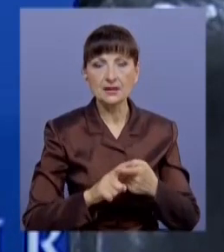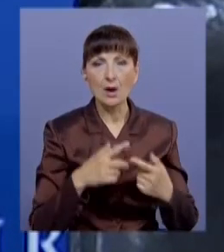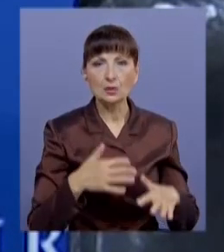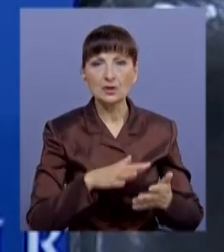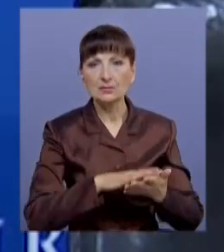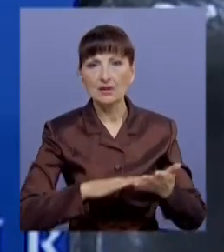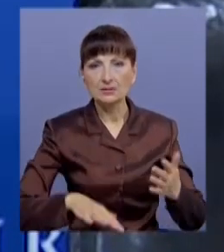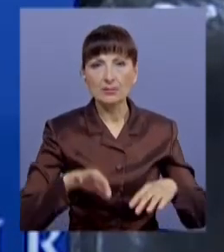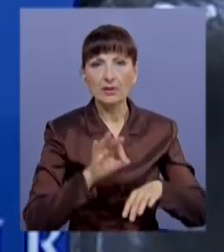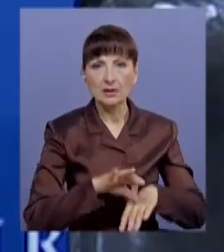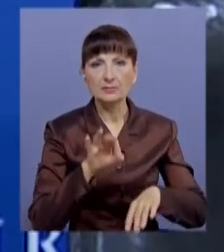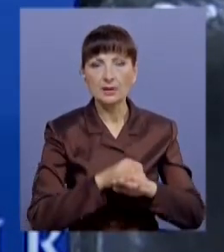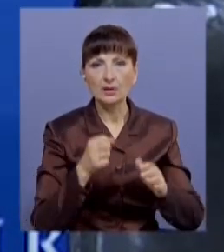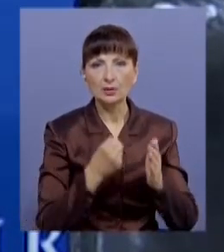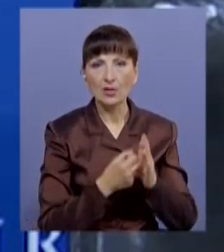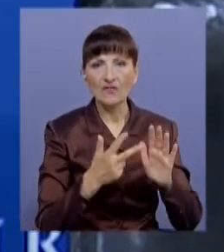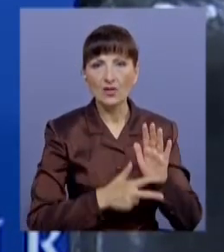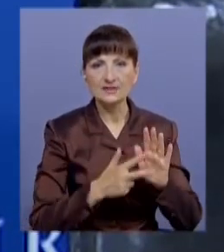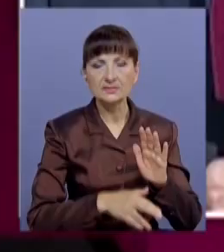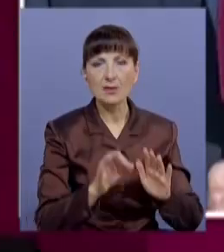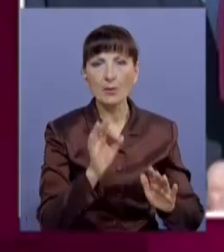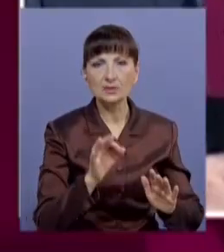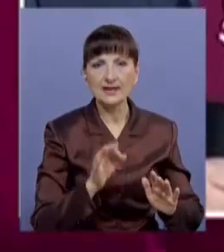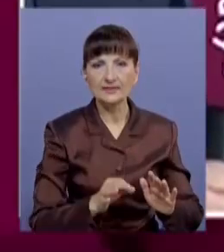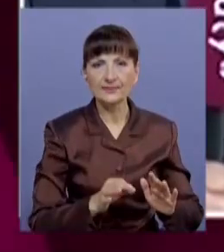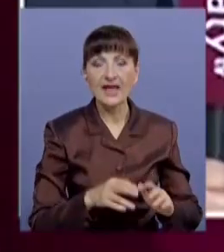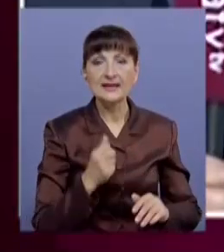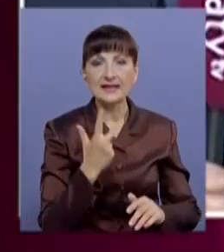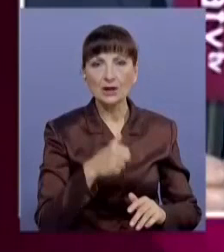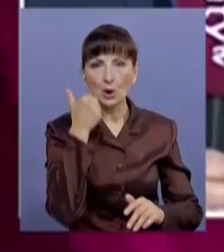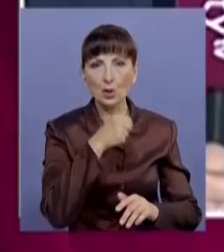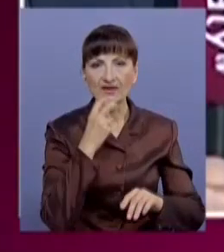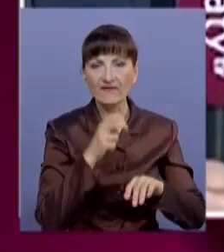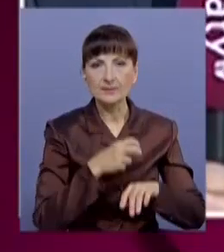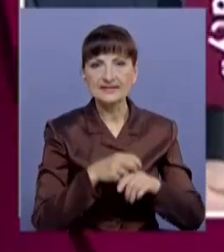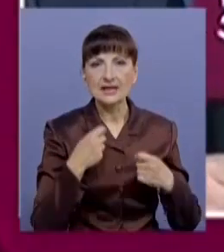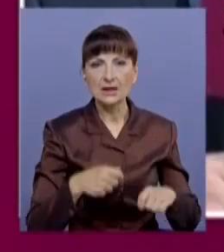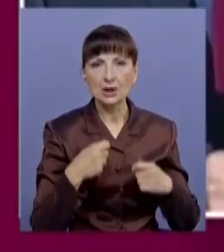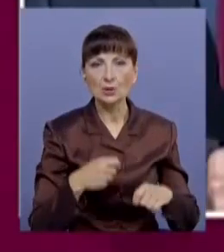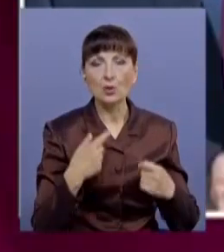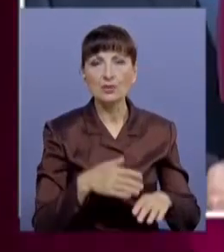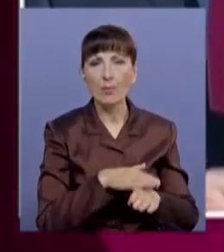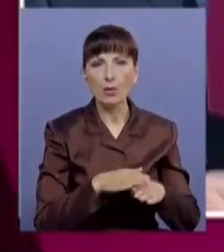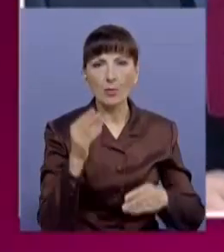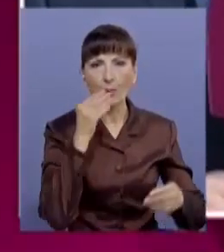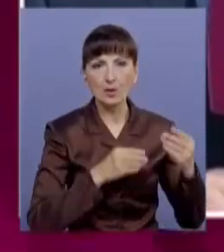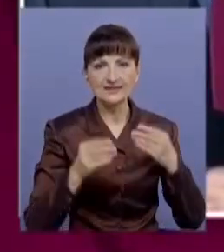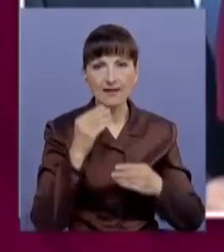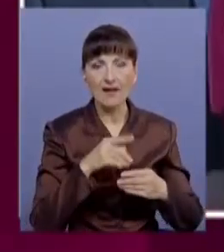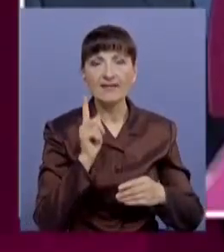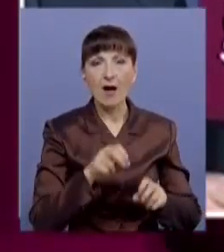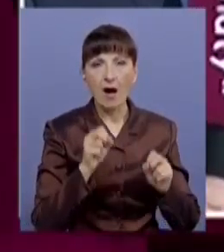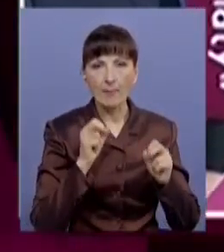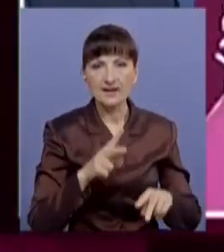продолжительности лечения до 80 процентов за три года фармацевтический рынок буквально заполонили под деле а значит